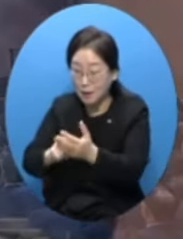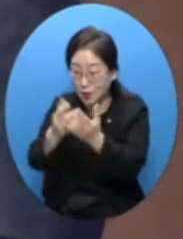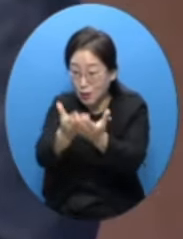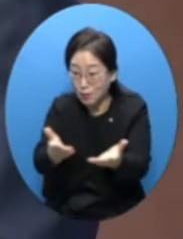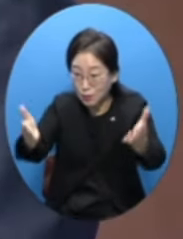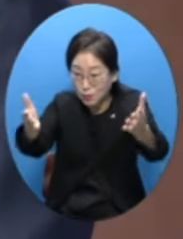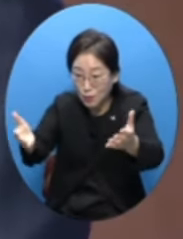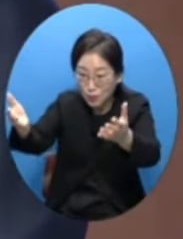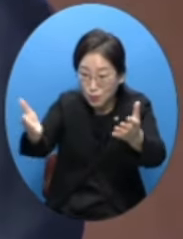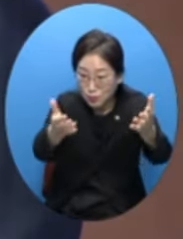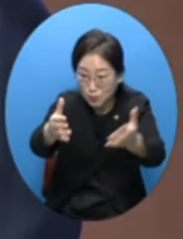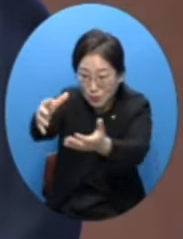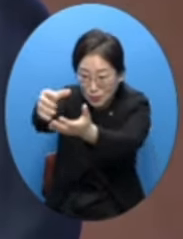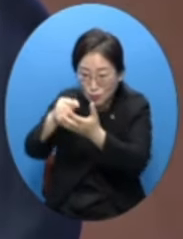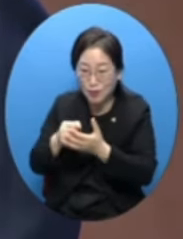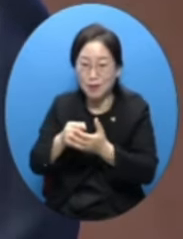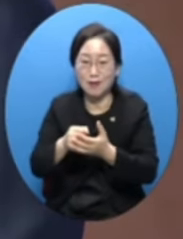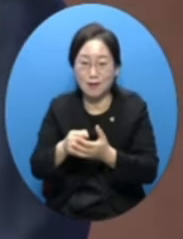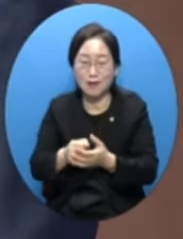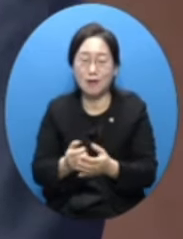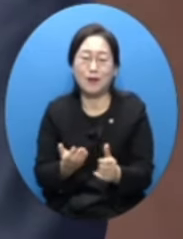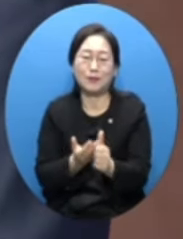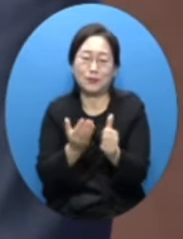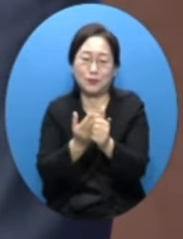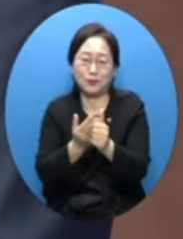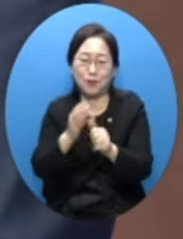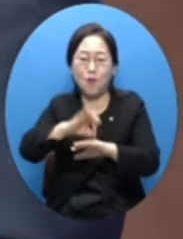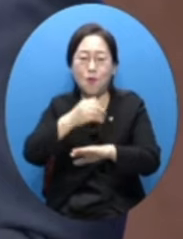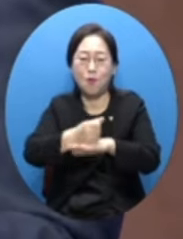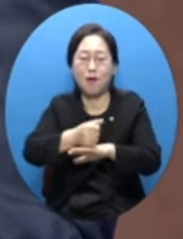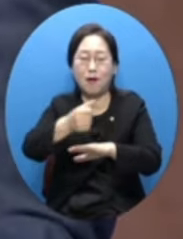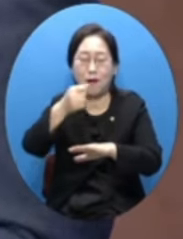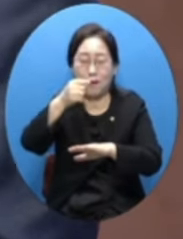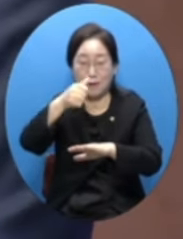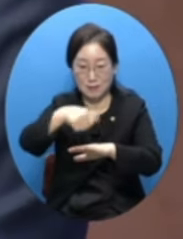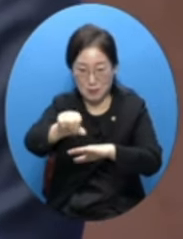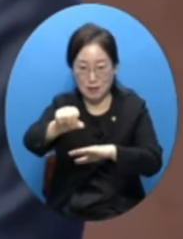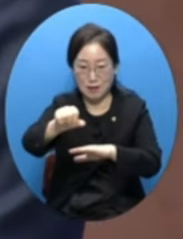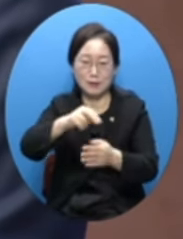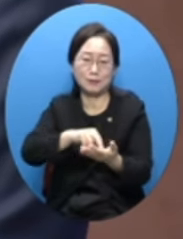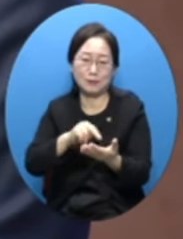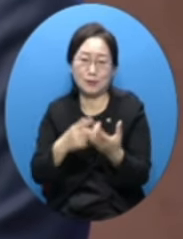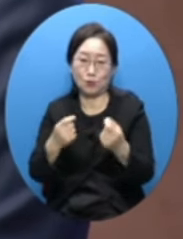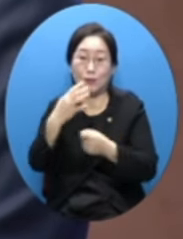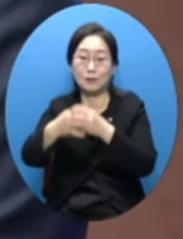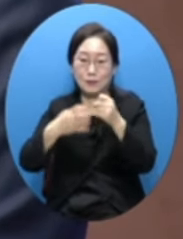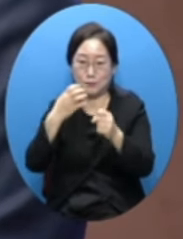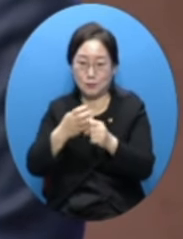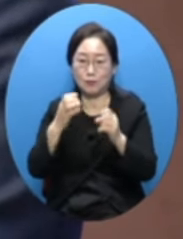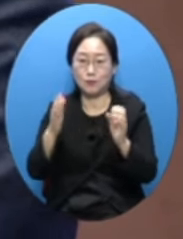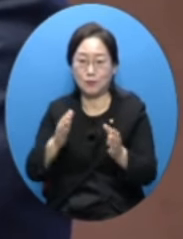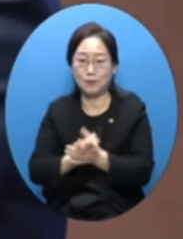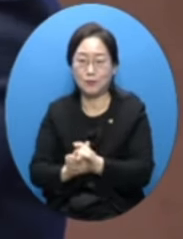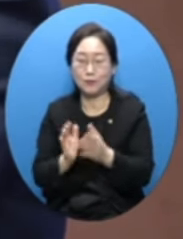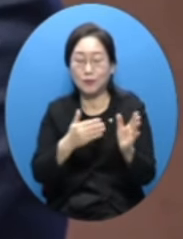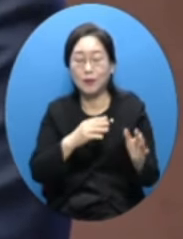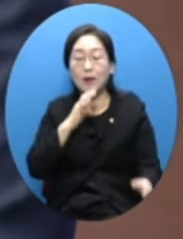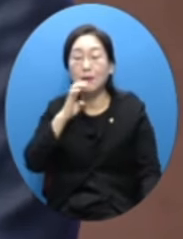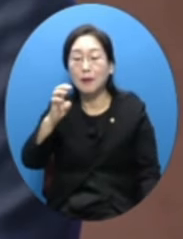왕궁에서 40년을 살았습니다. 40살이 되었을 때 모세가